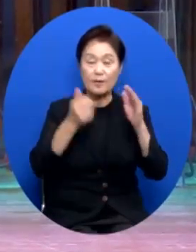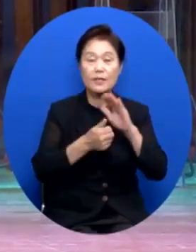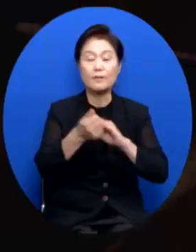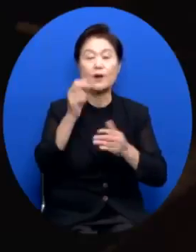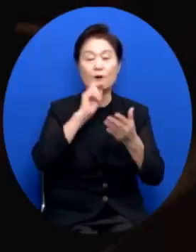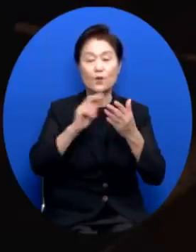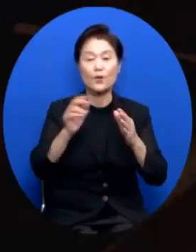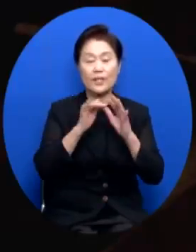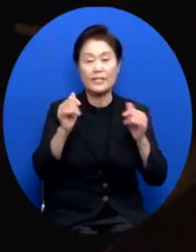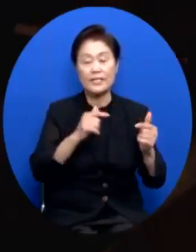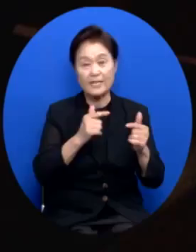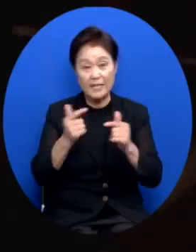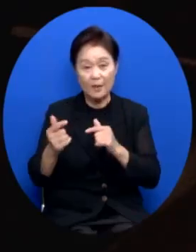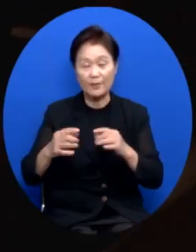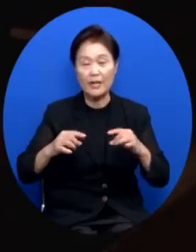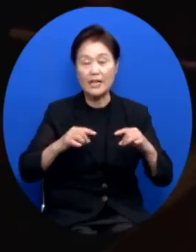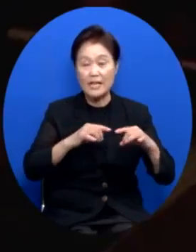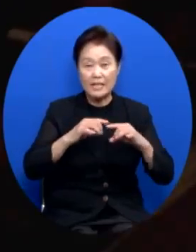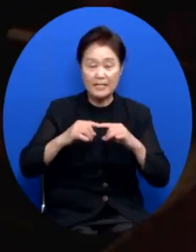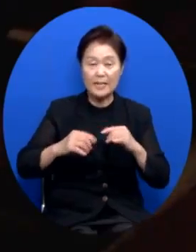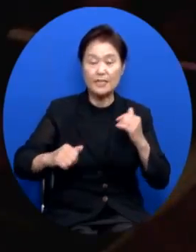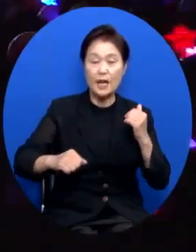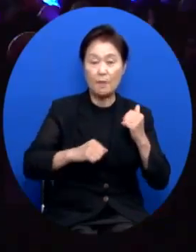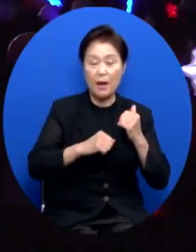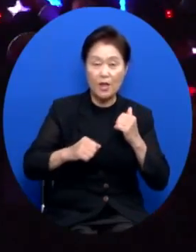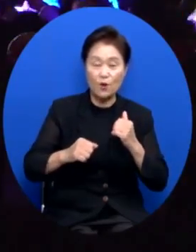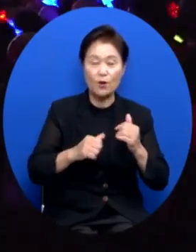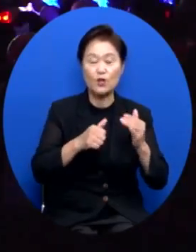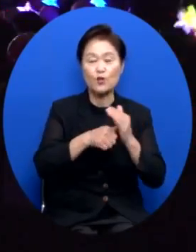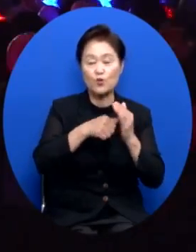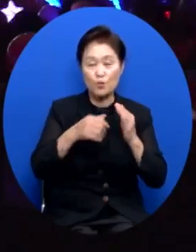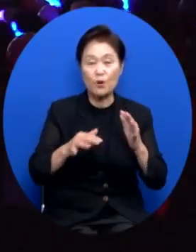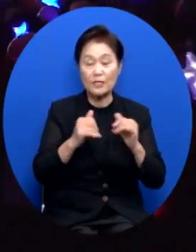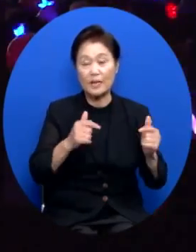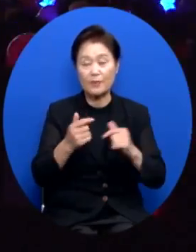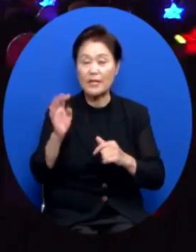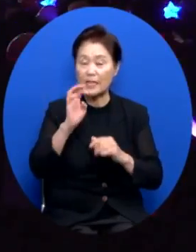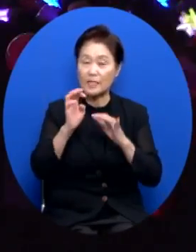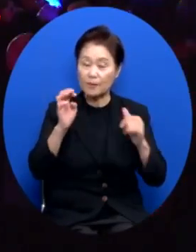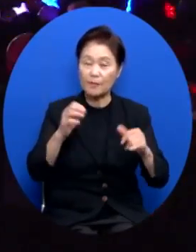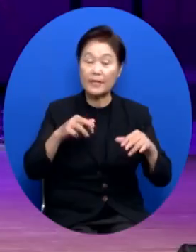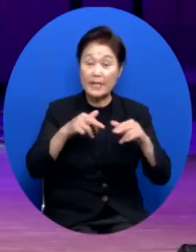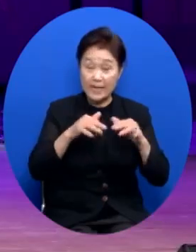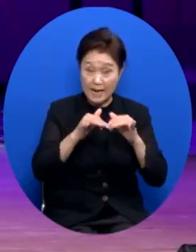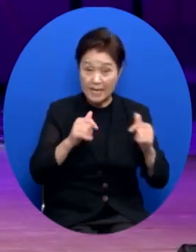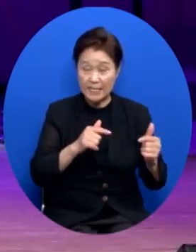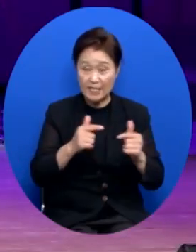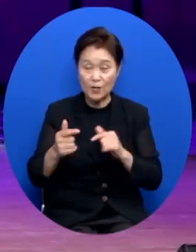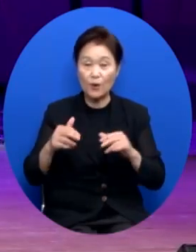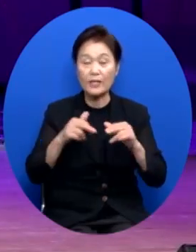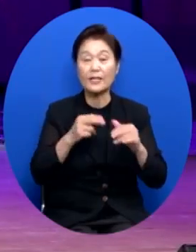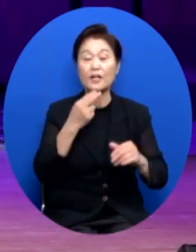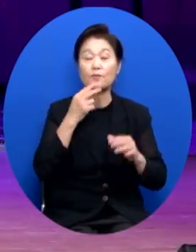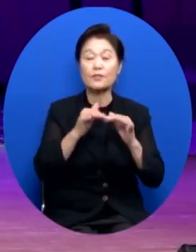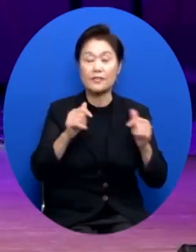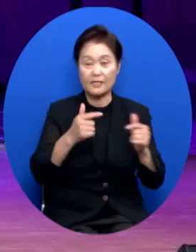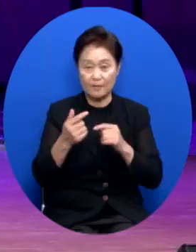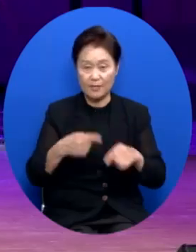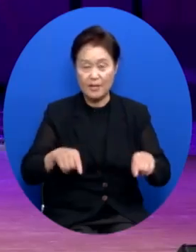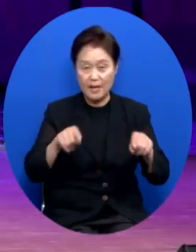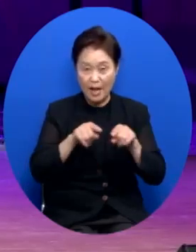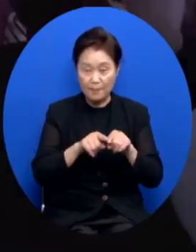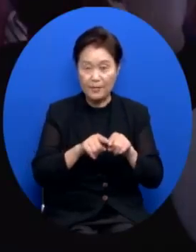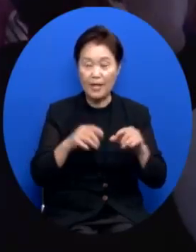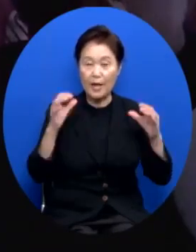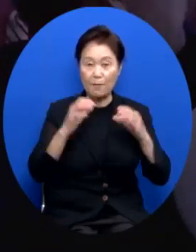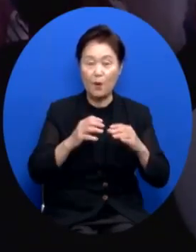노래하는 사람들, 전자 바이올리니스트 강명진 등 40여 명의 장애예술가와 비장애예술가들이 함께 참여해